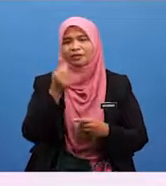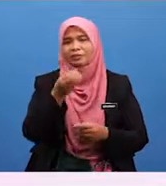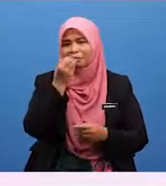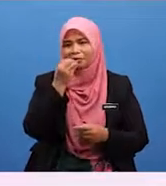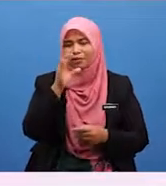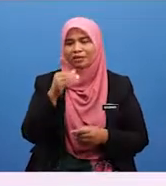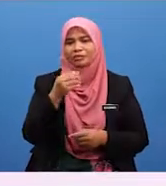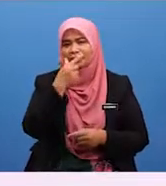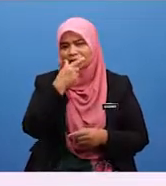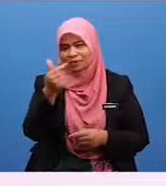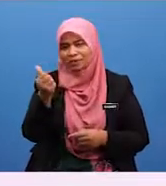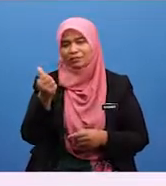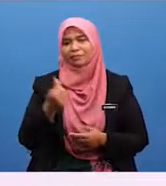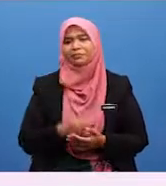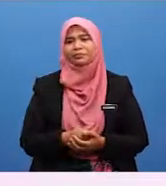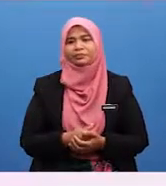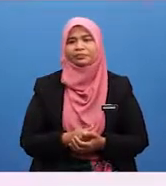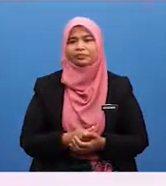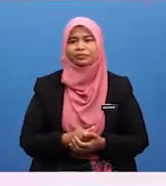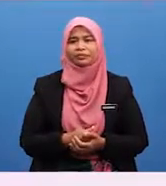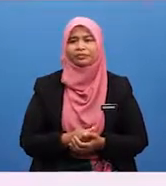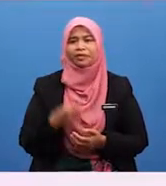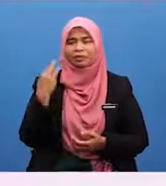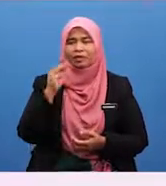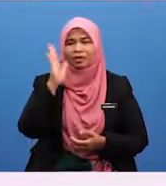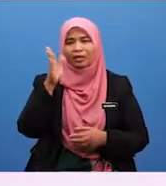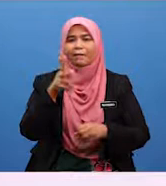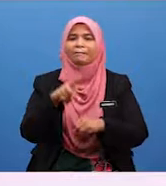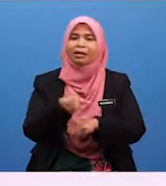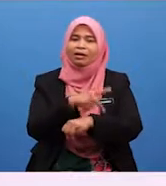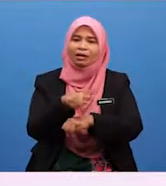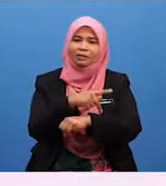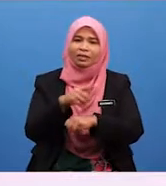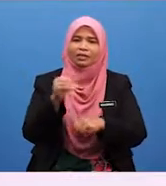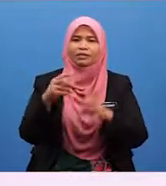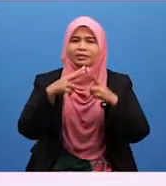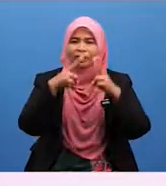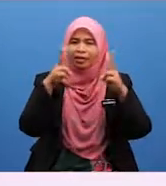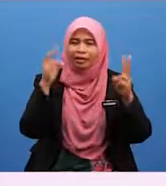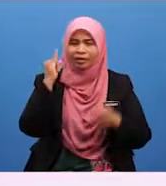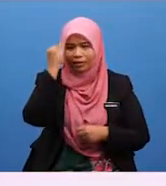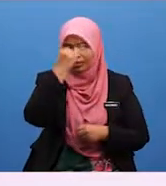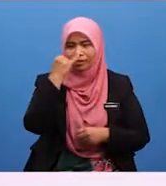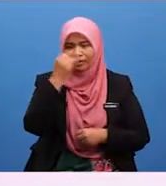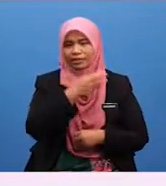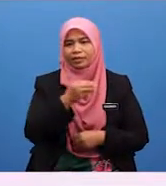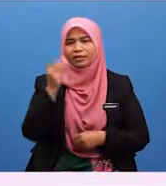lazat dan menyelerakan. Mereka akan memakai pakaian yang sangat indah dan